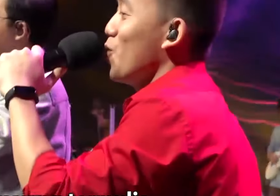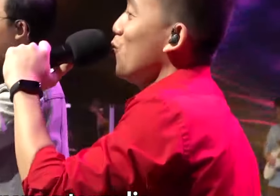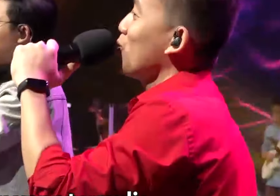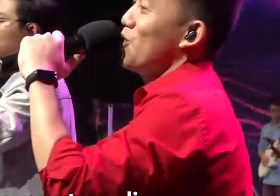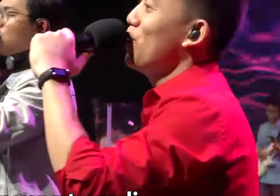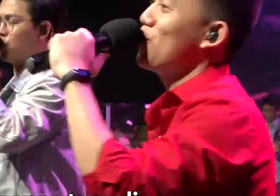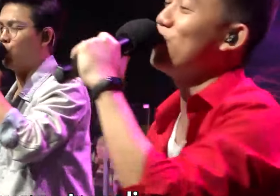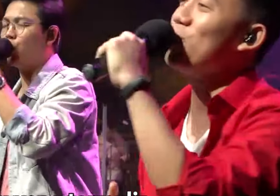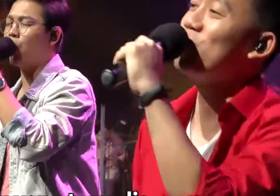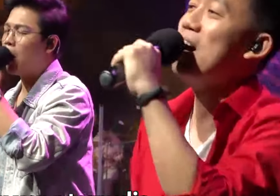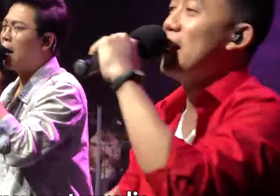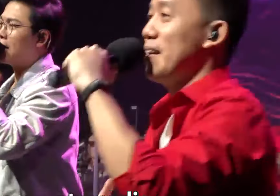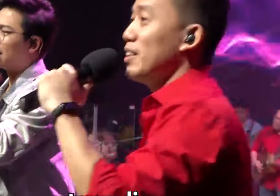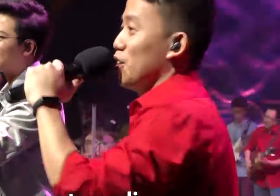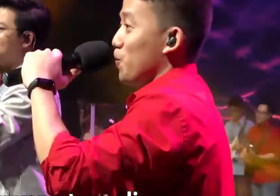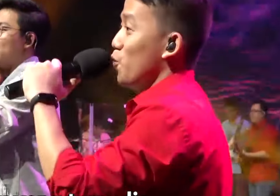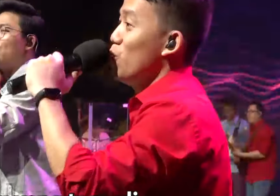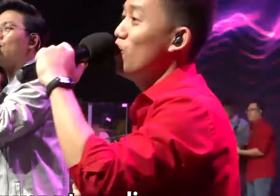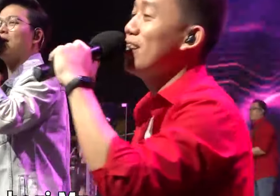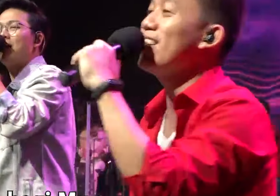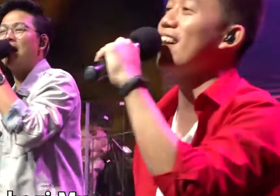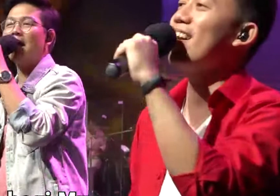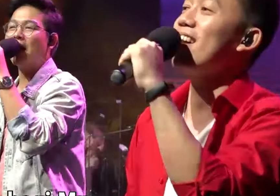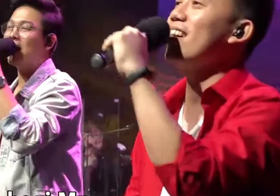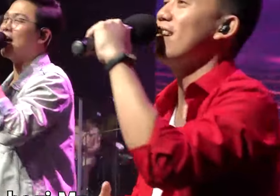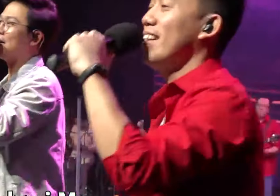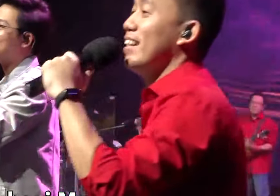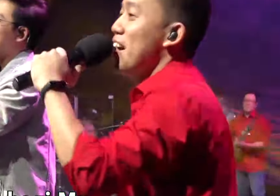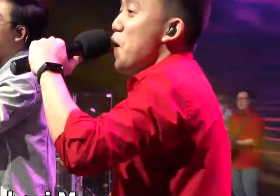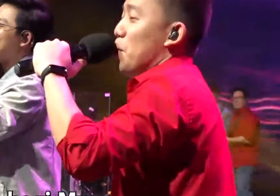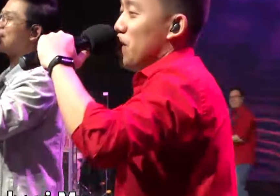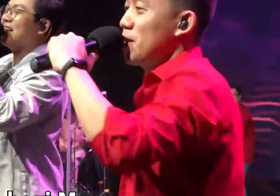Hanya untuk-Mu yang termulia,